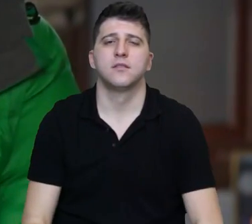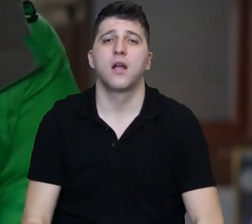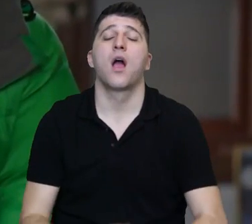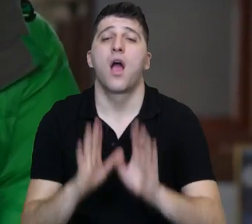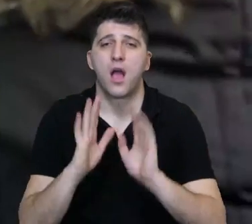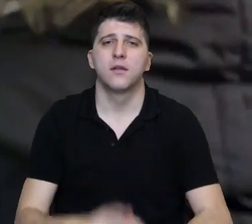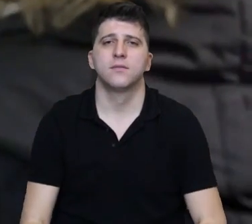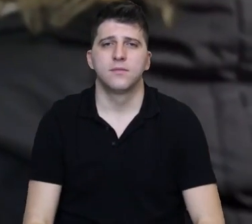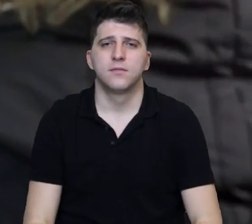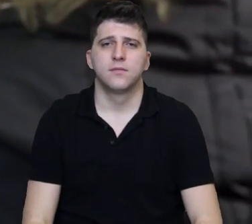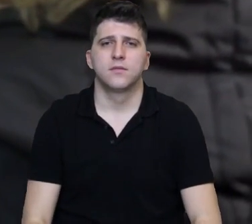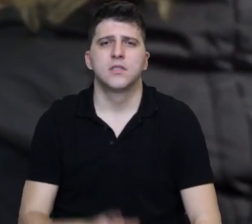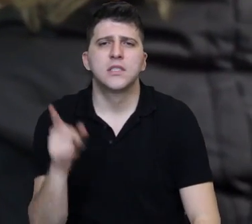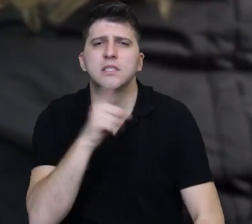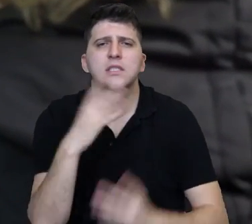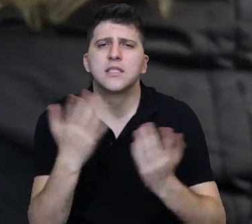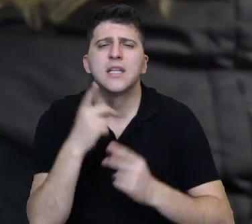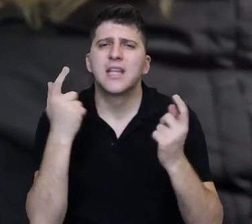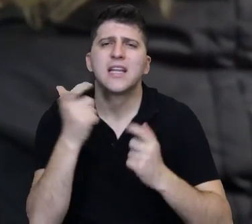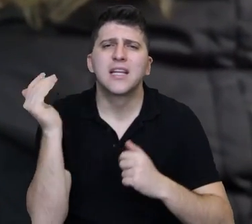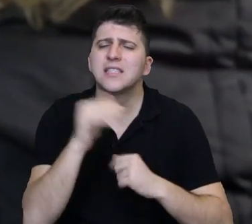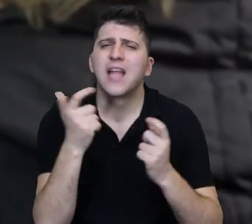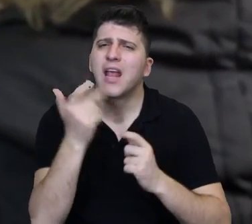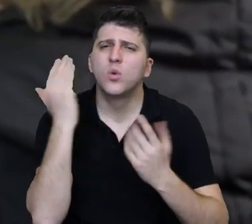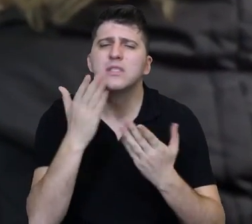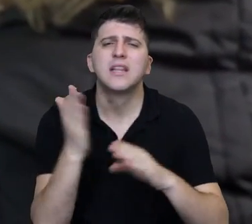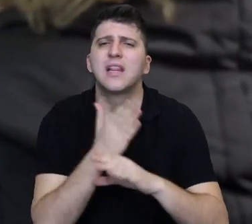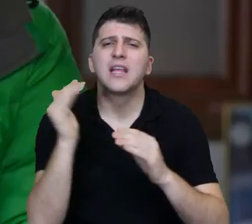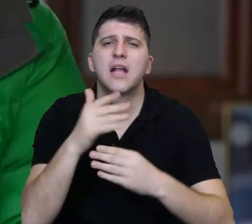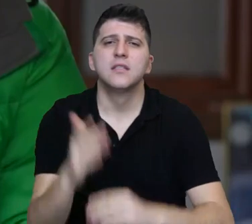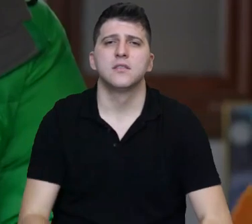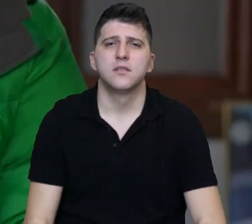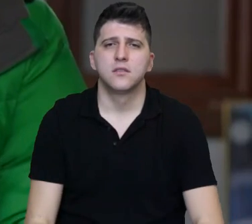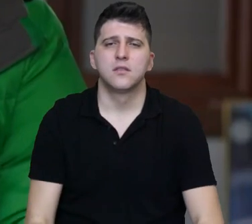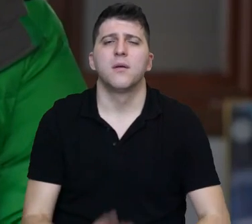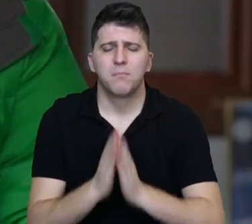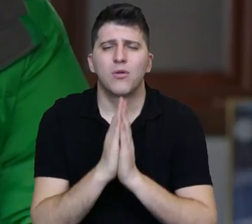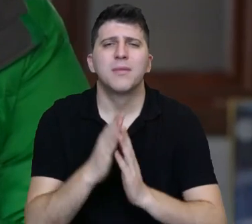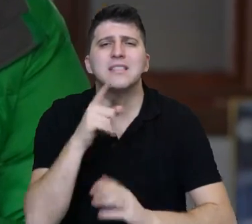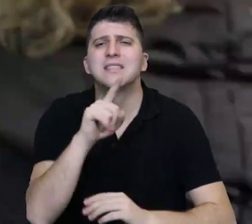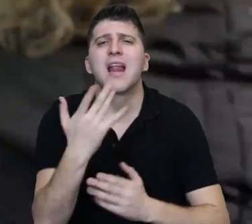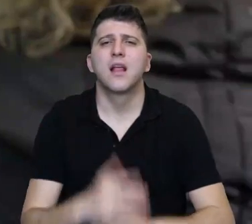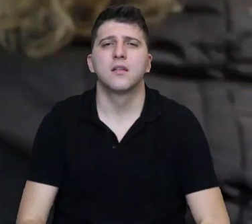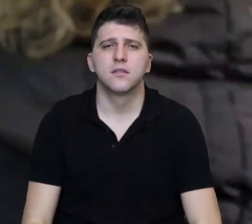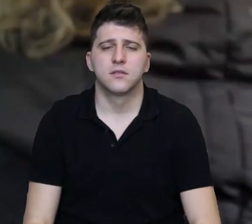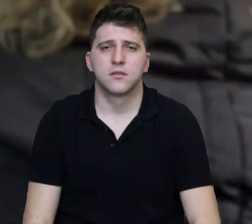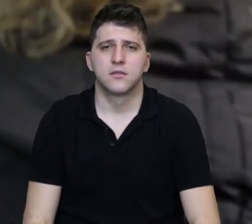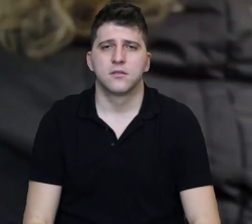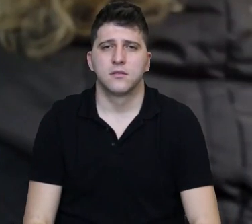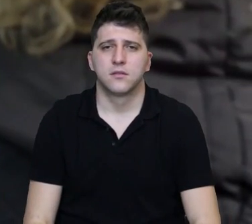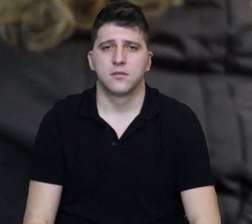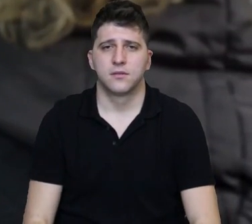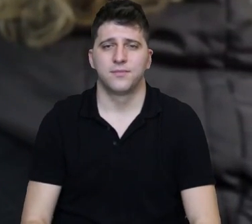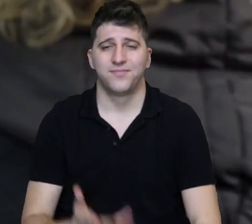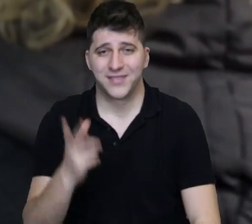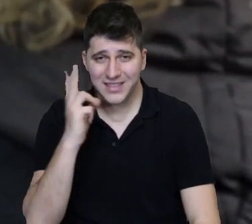Aa. Nesiniz sizin? Neden gelip nereye gidiyorsunuz? Niye buradasınız? Affedersiniz ama size ne? Nazeninlik